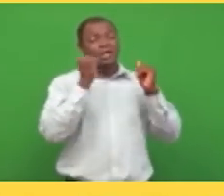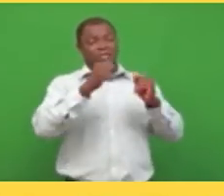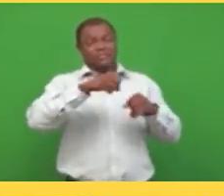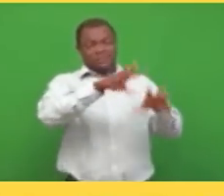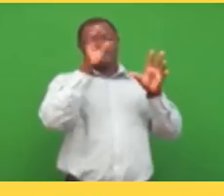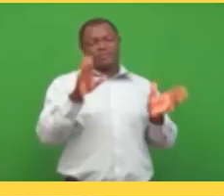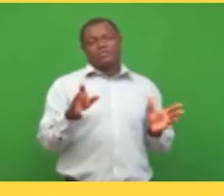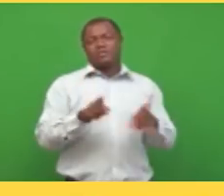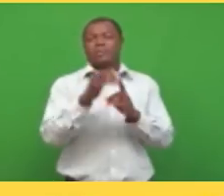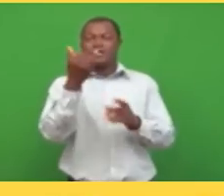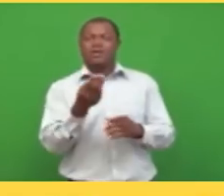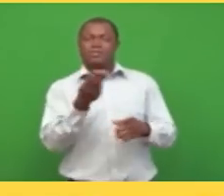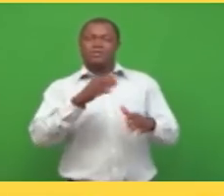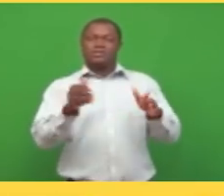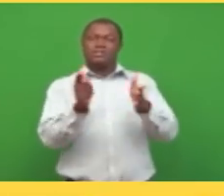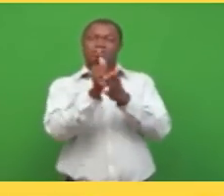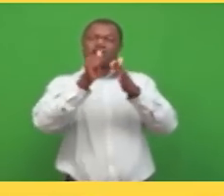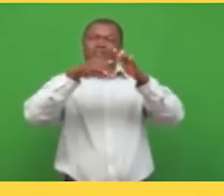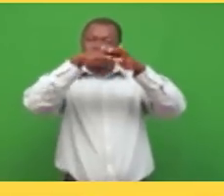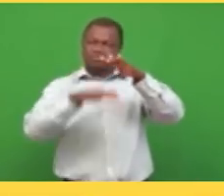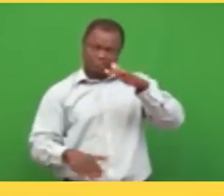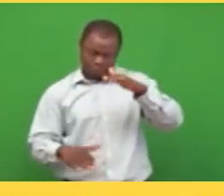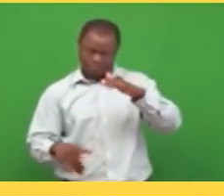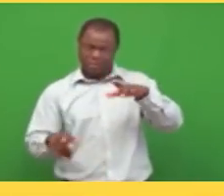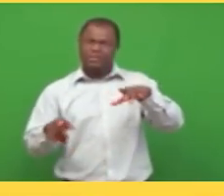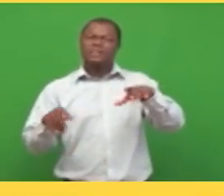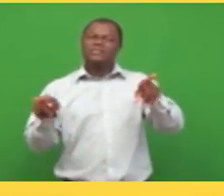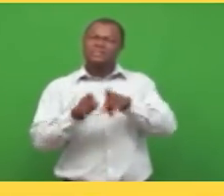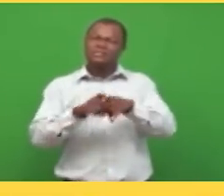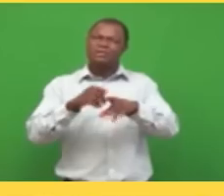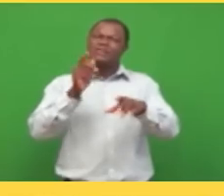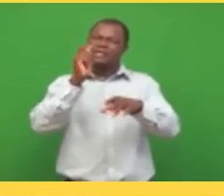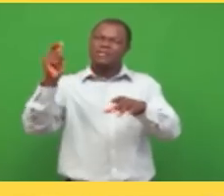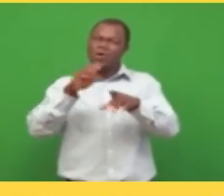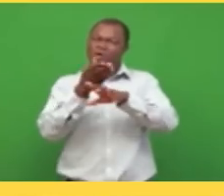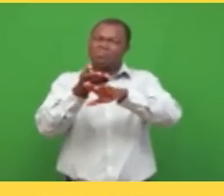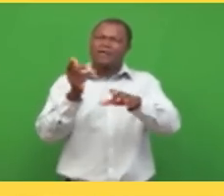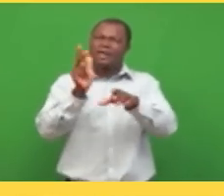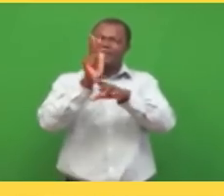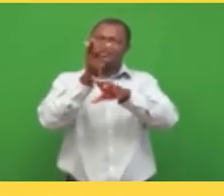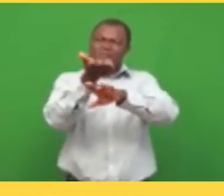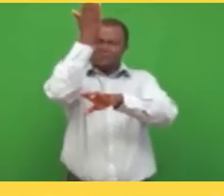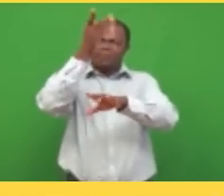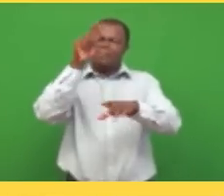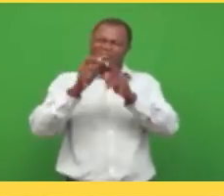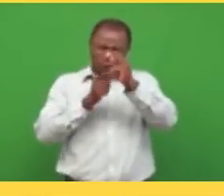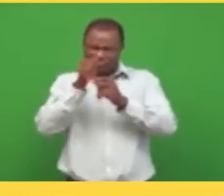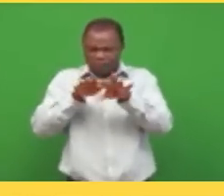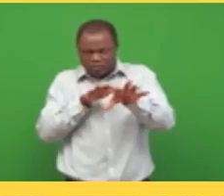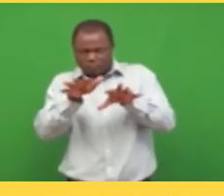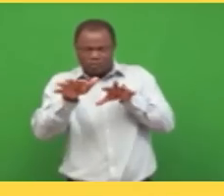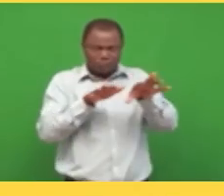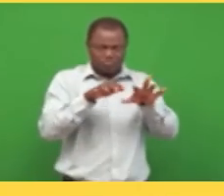shandaiwo vadoko ndokubva pa17 years tichienda vana tete vanani munhu wese ngaapiye